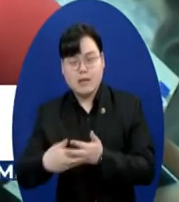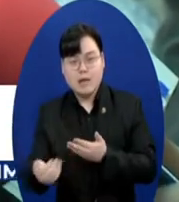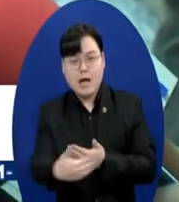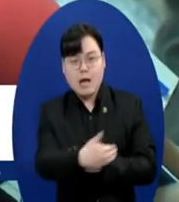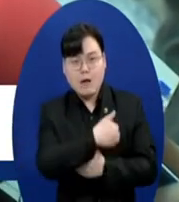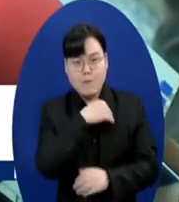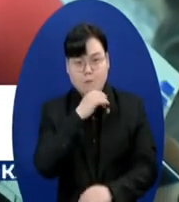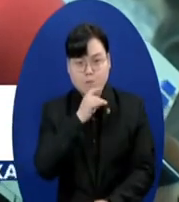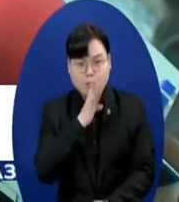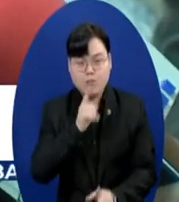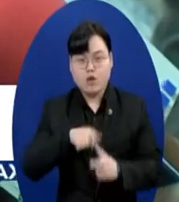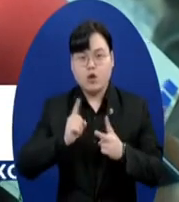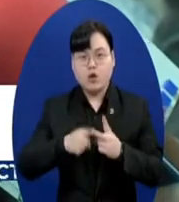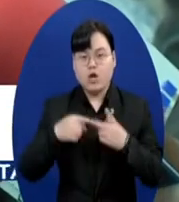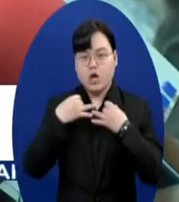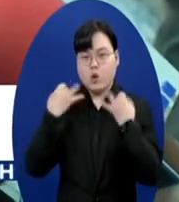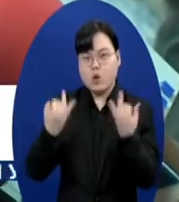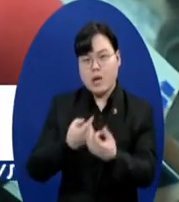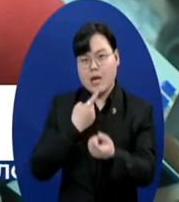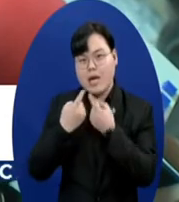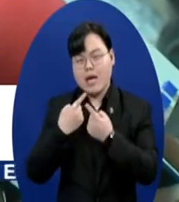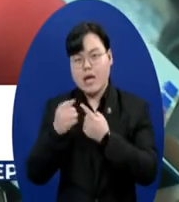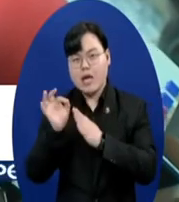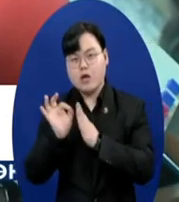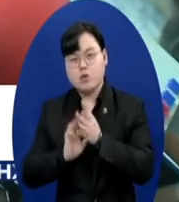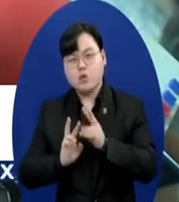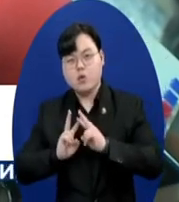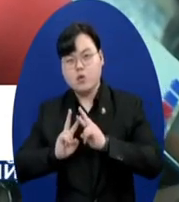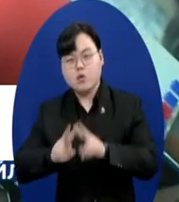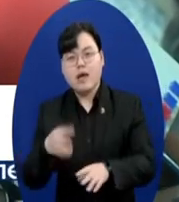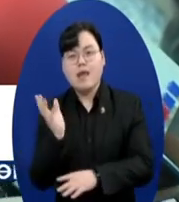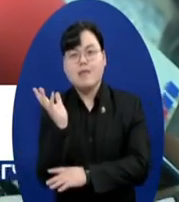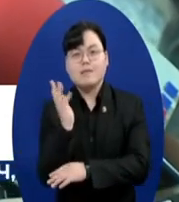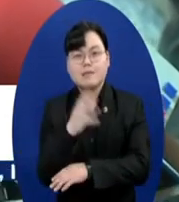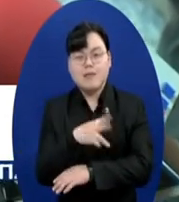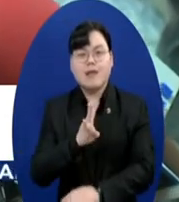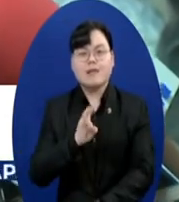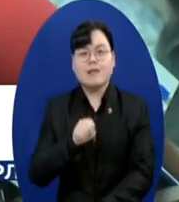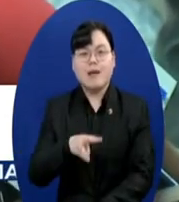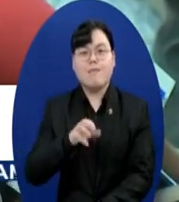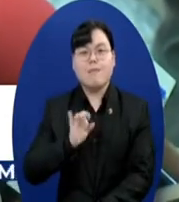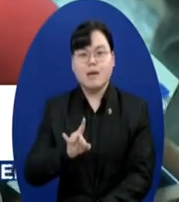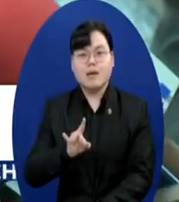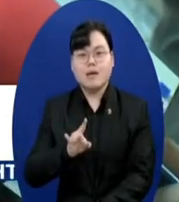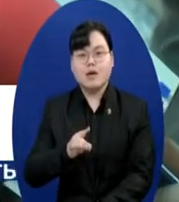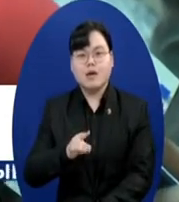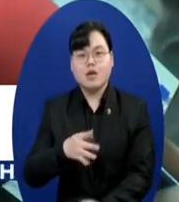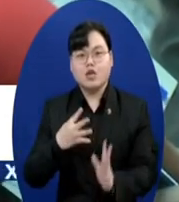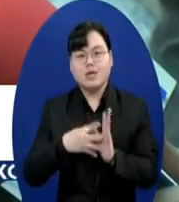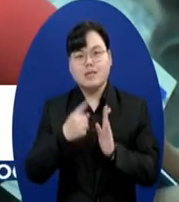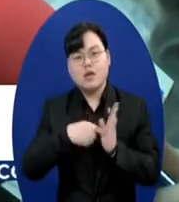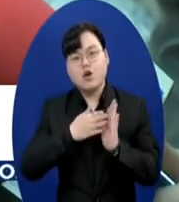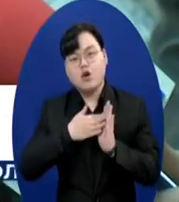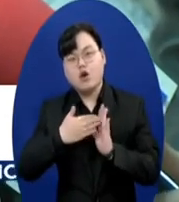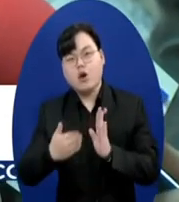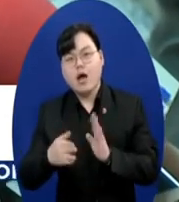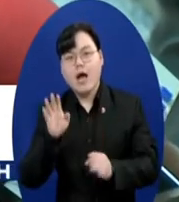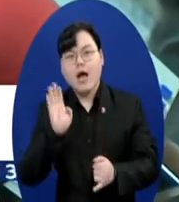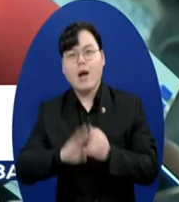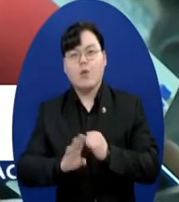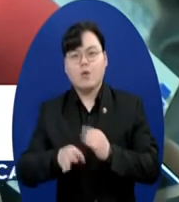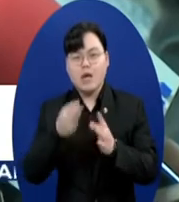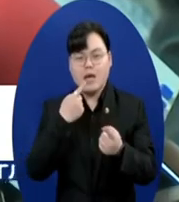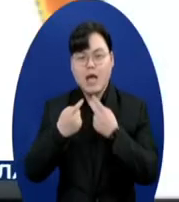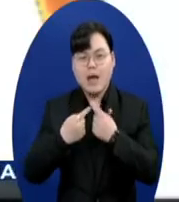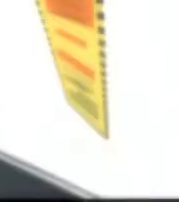авна. За их хурл дээр хилцүүлгүүд явагдана. Ингээд намар гэхэд энэ хууль одоо эцсийн хилцүүлэг хийх тулуу гэсэн ийм